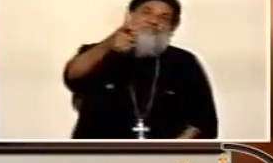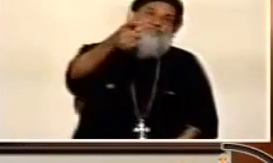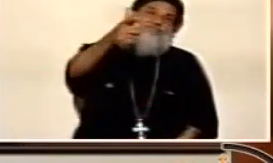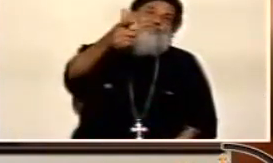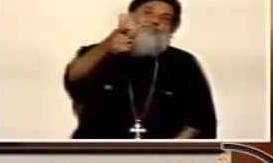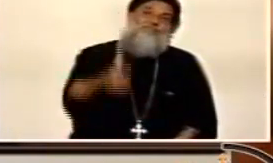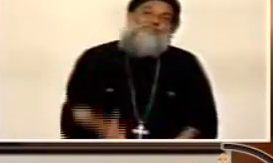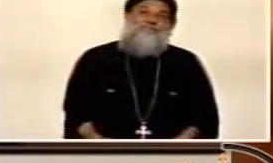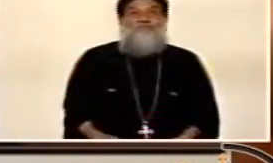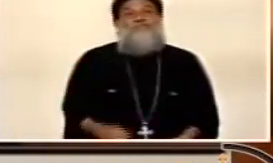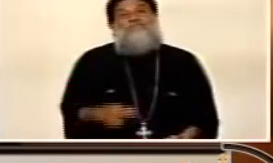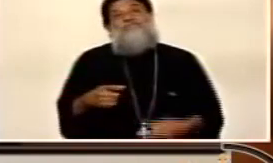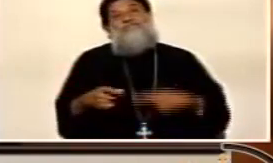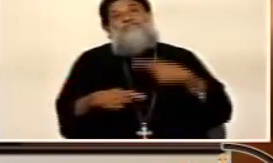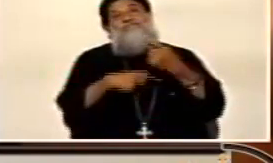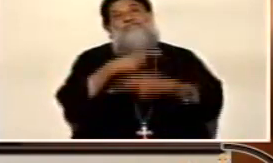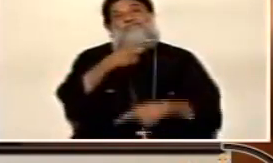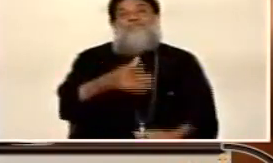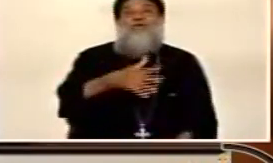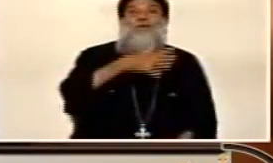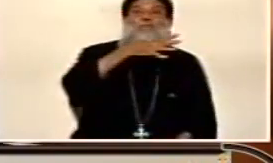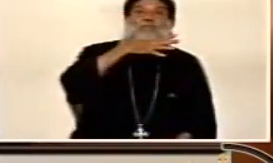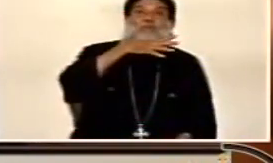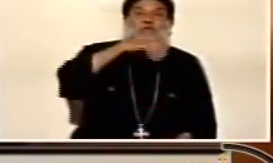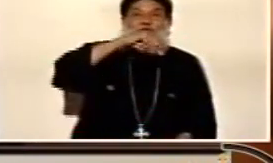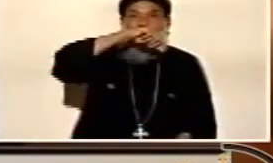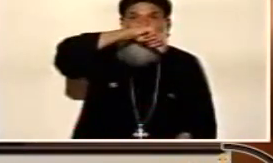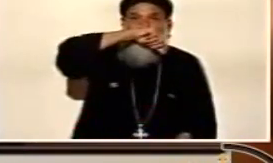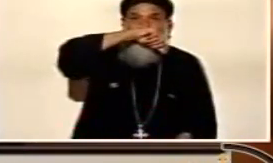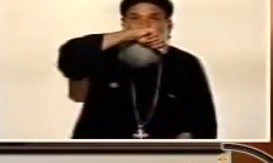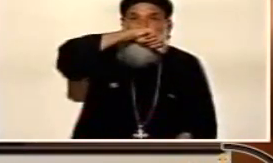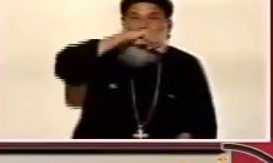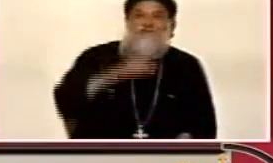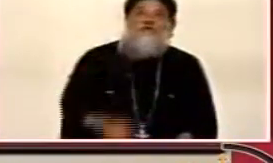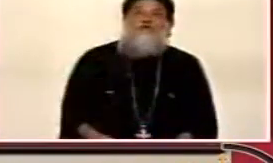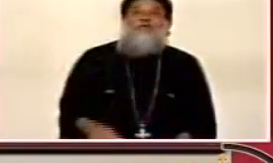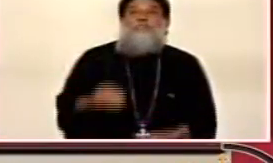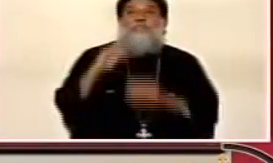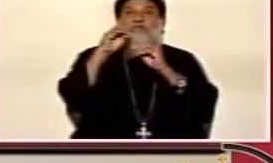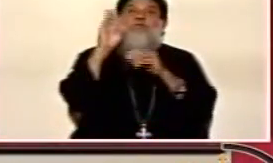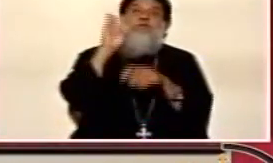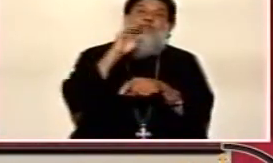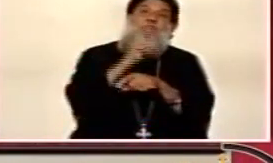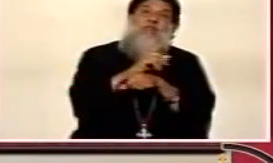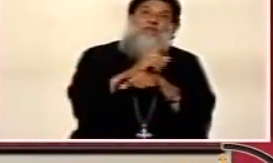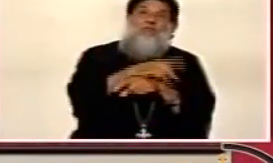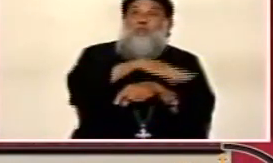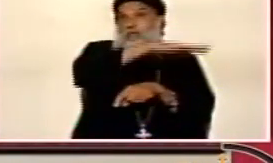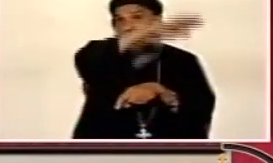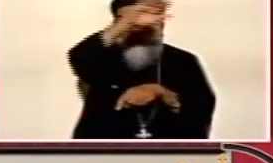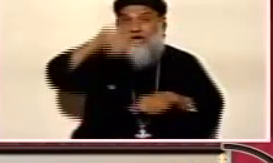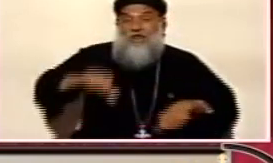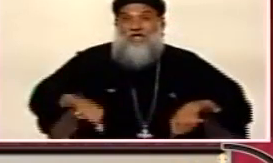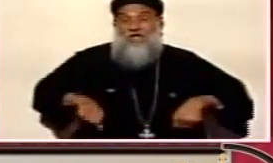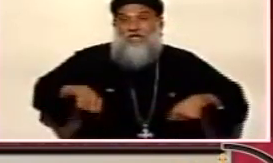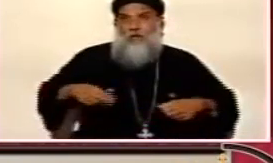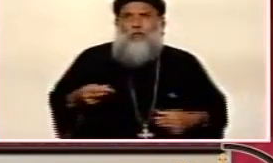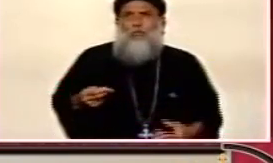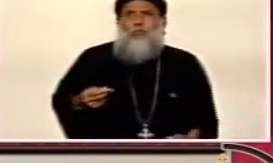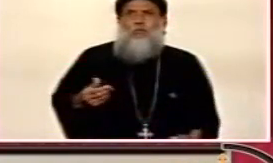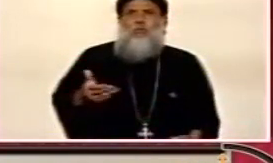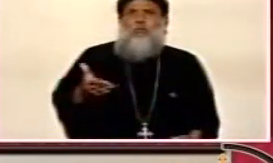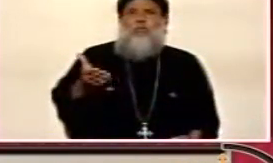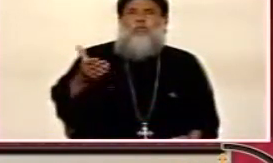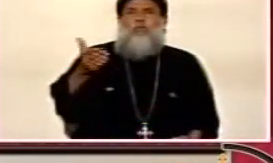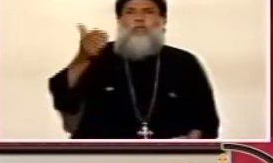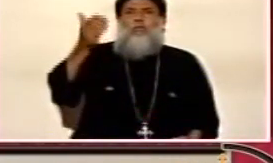وأنا دايما أقول للأبهات الكهنة والناس يعني في الغلاء الشديد والحاجات دي دايما الناس تشكو